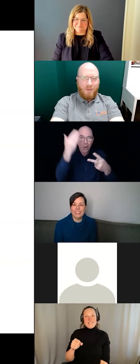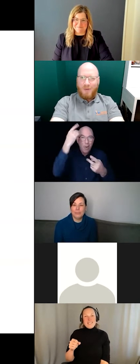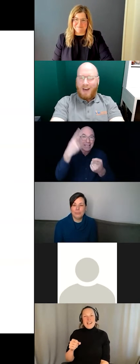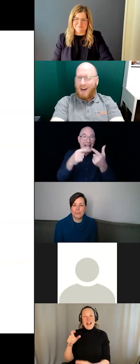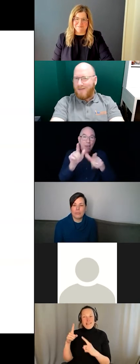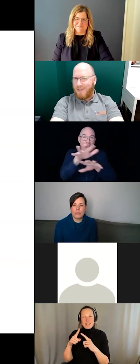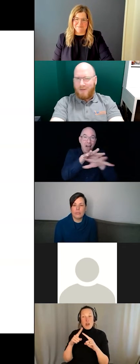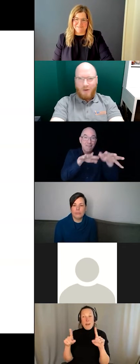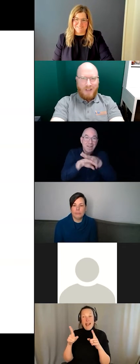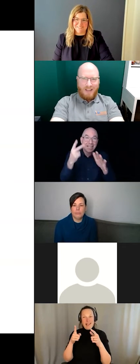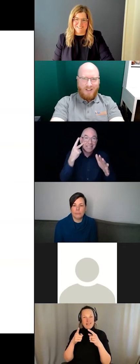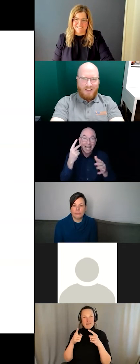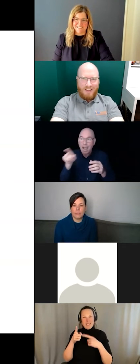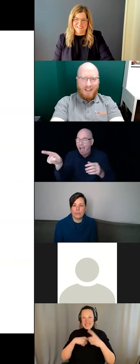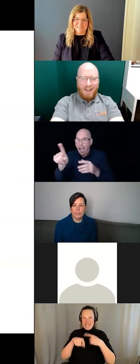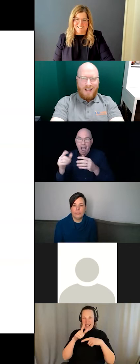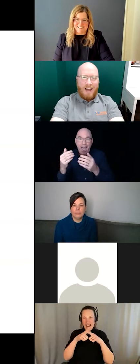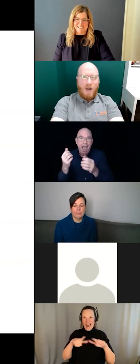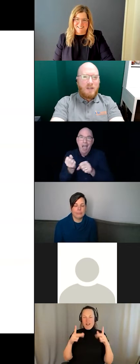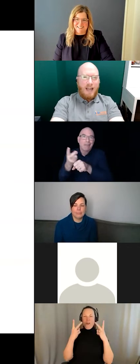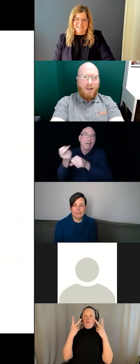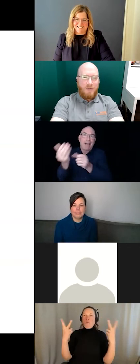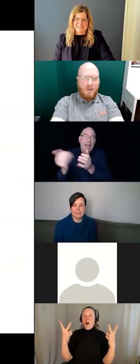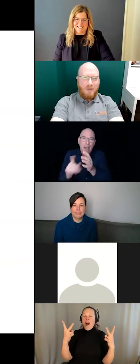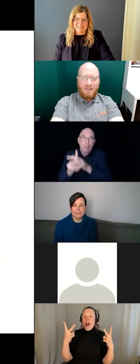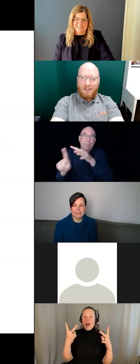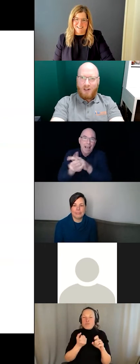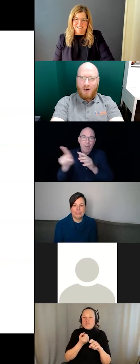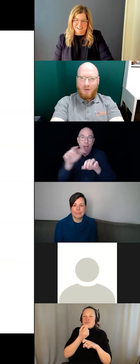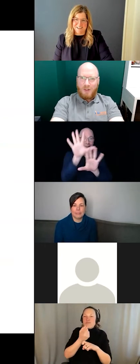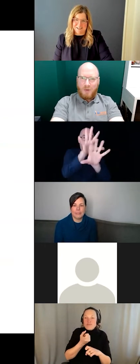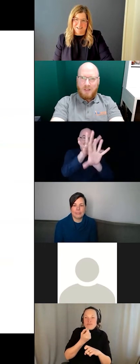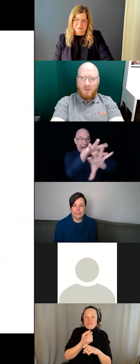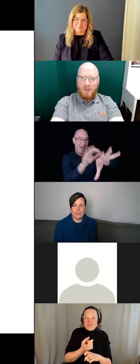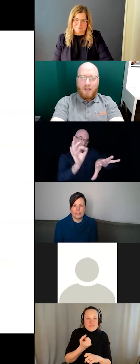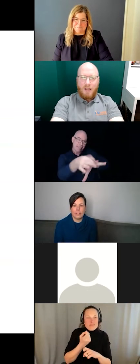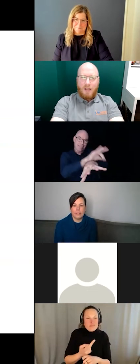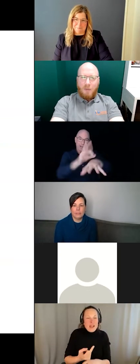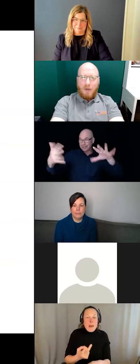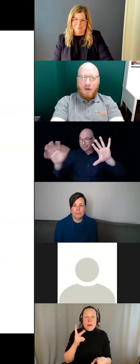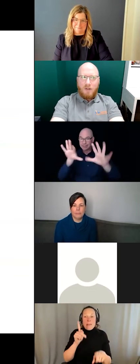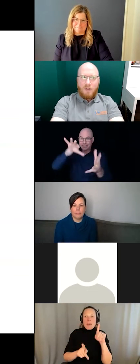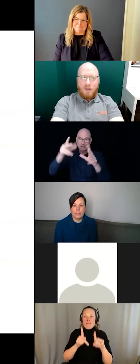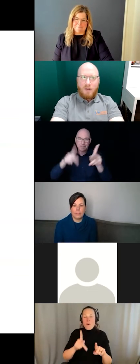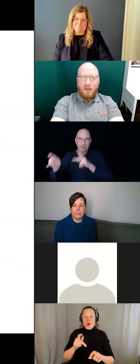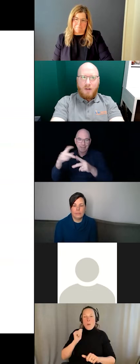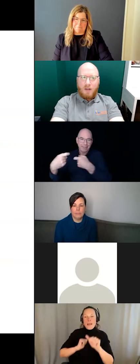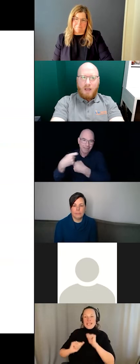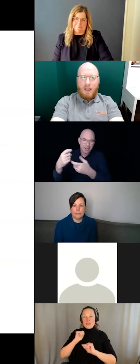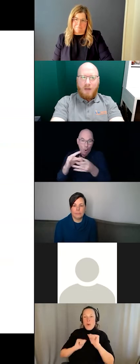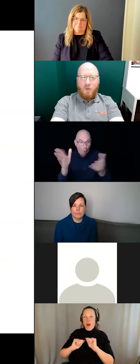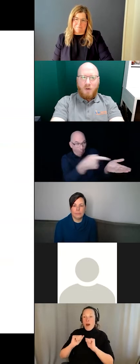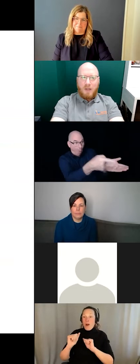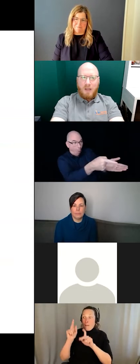technologie, mais le langage des signes, vous voyez ça partout, à toutes les quelques années, et je ris tout le temps lorsque